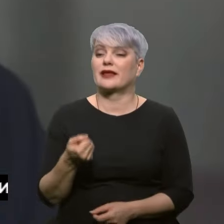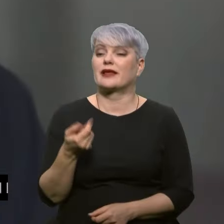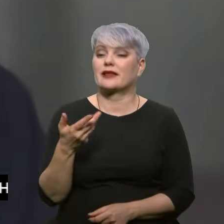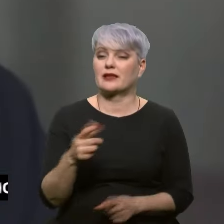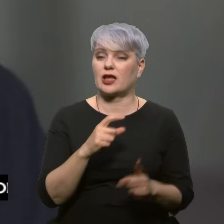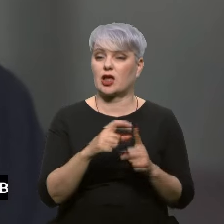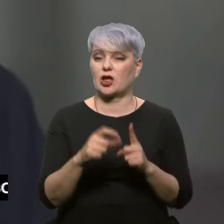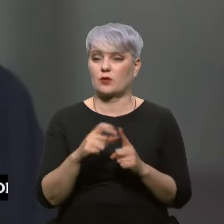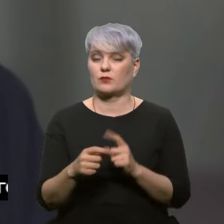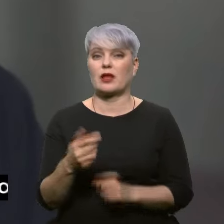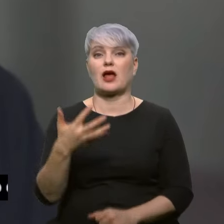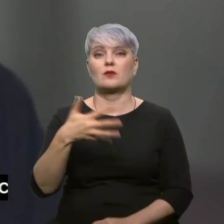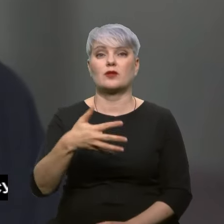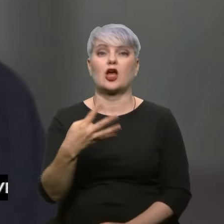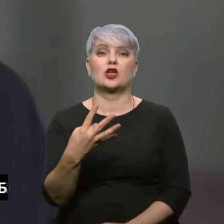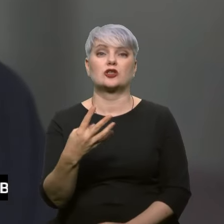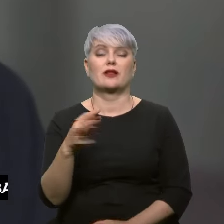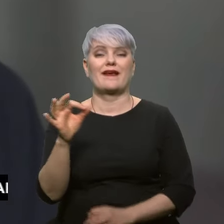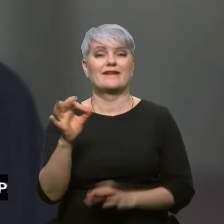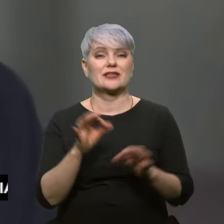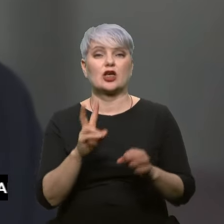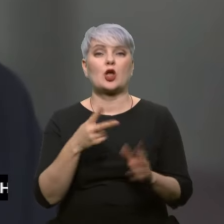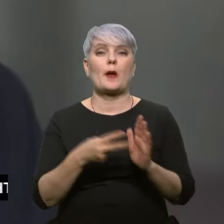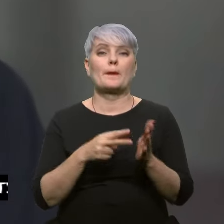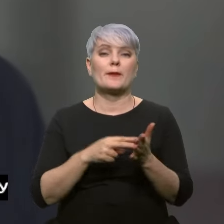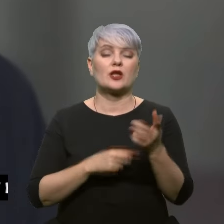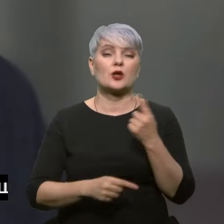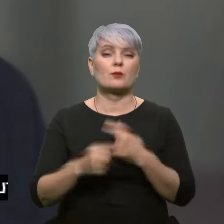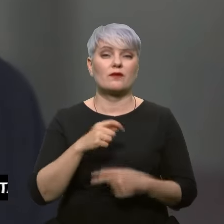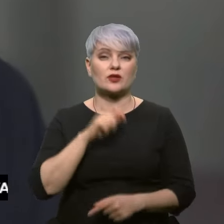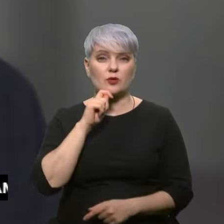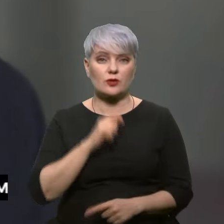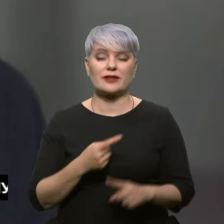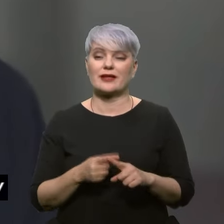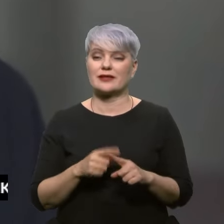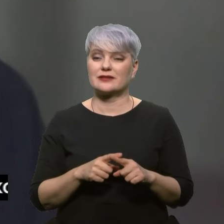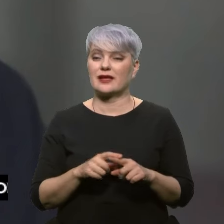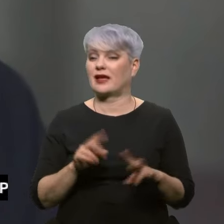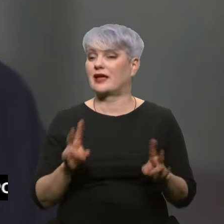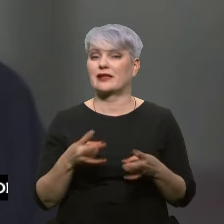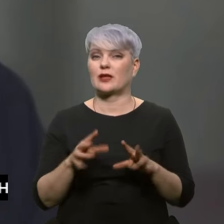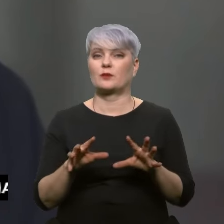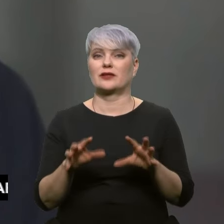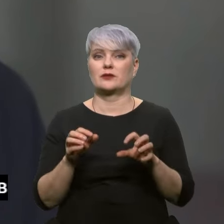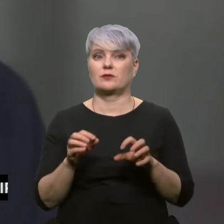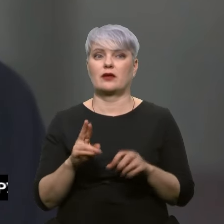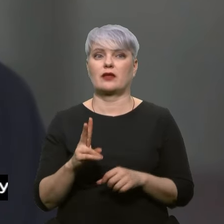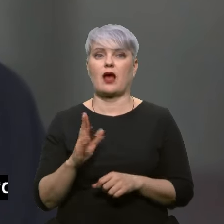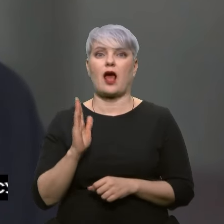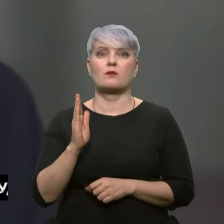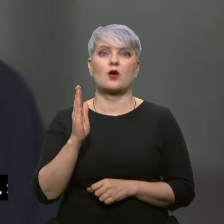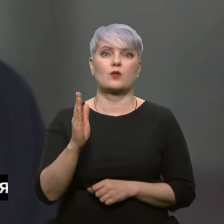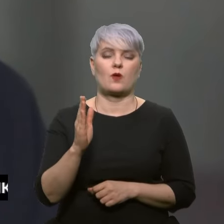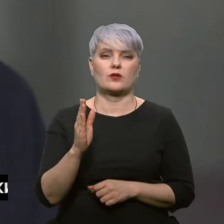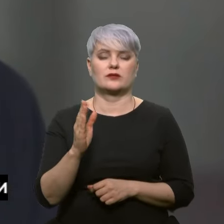відповідей. 64% тих, хто планує повернутися в Україну, це не варто сприймати як якийсь прогноз чи